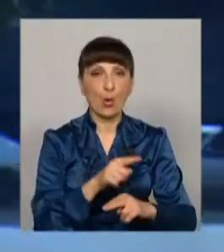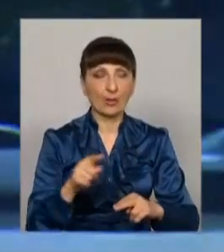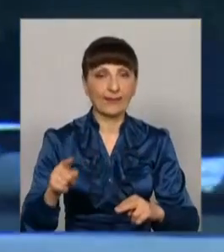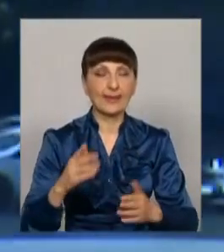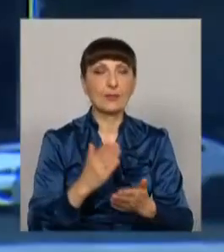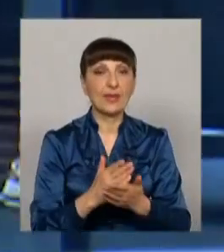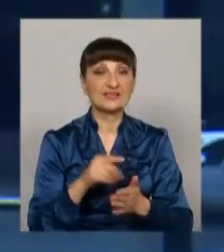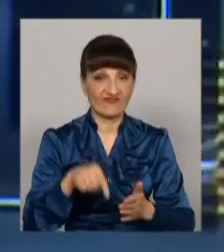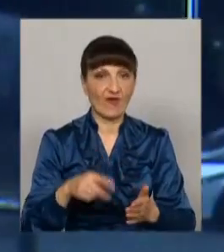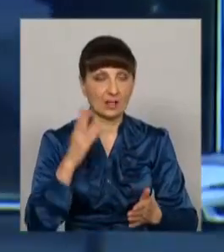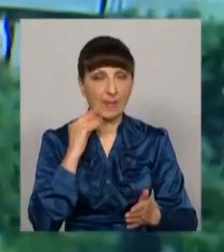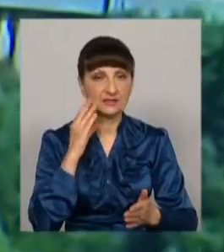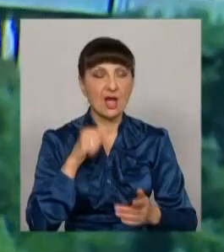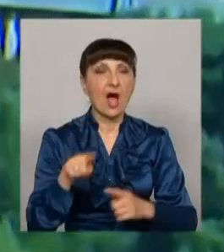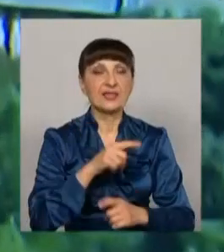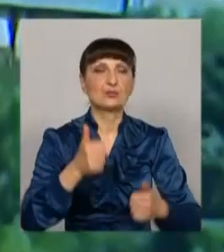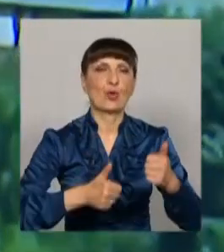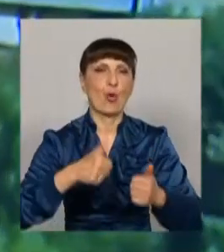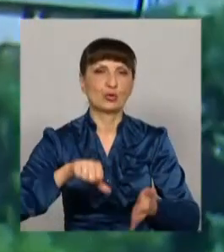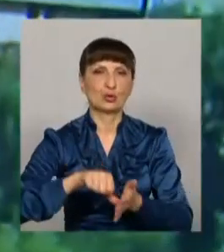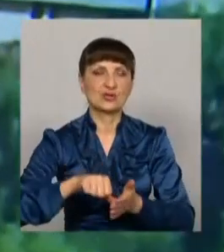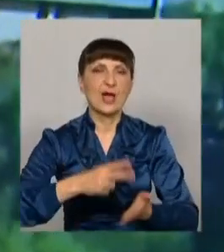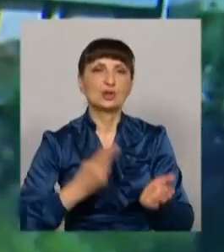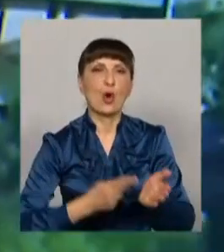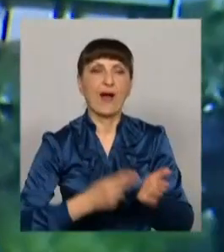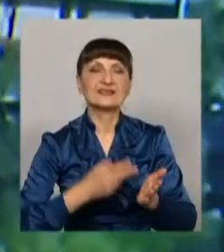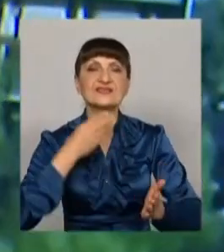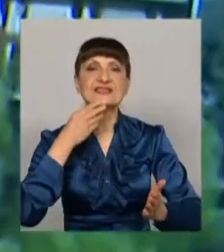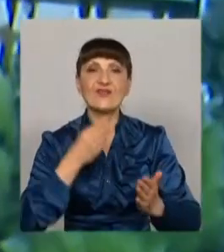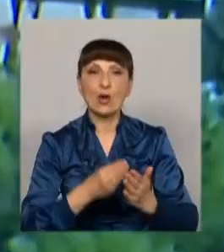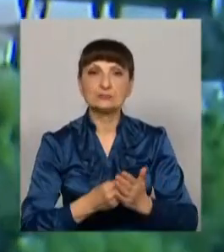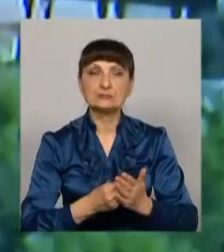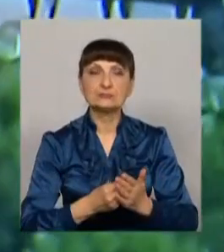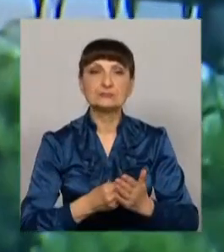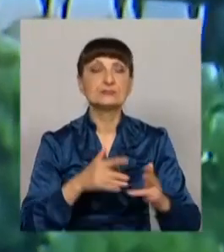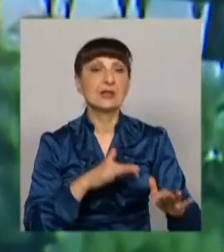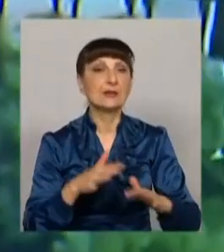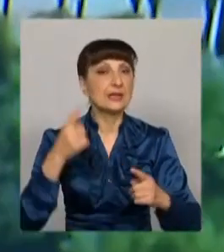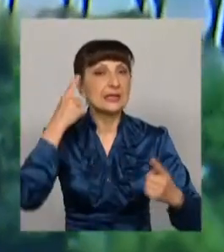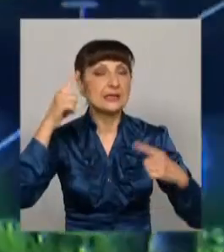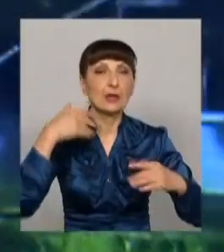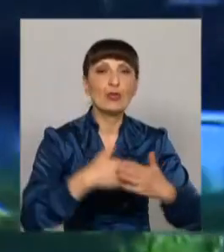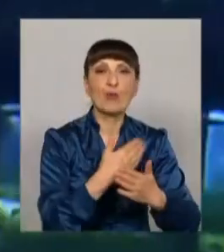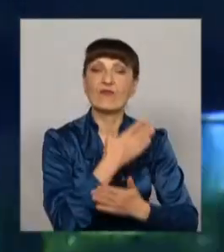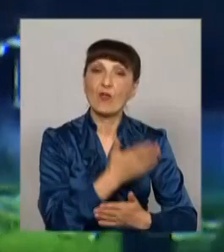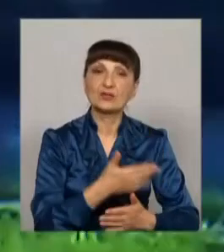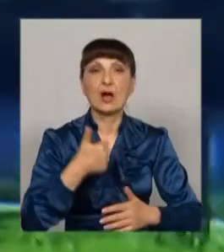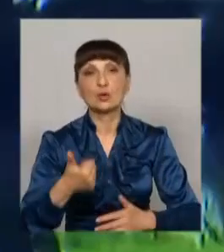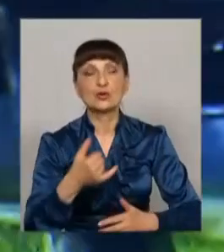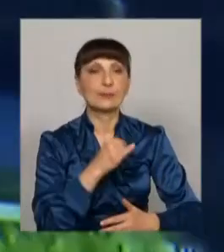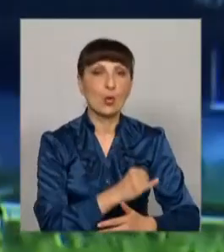имеются в городе, они будут в открытом конкурсе доказывать свое, те или иные идеи, которые воплощать,